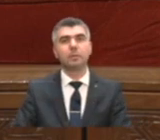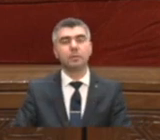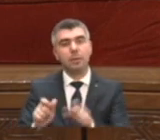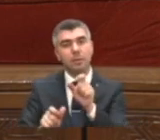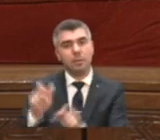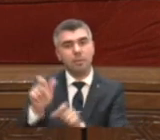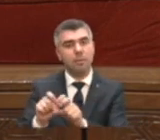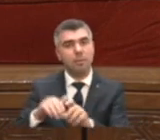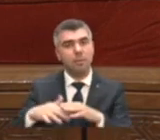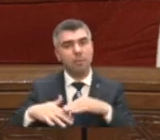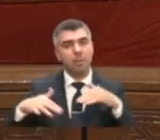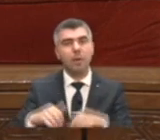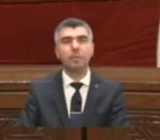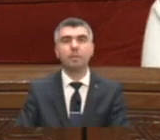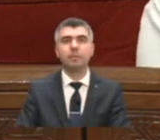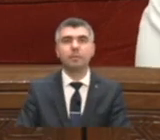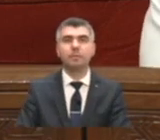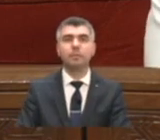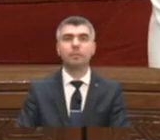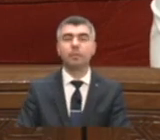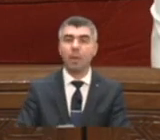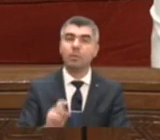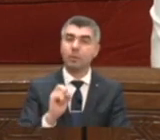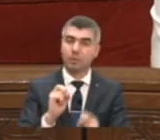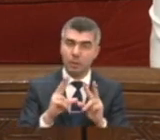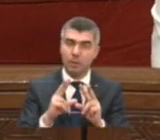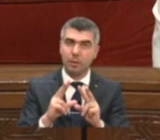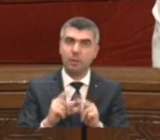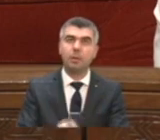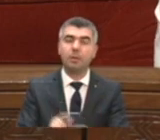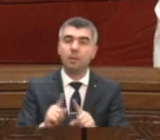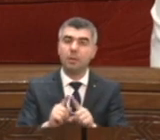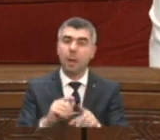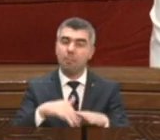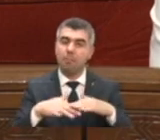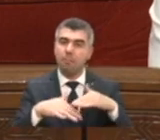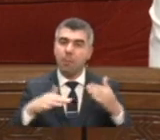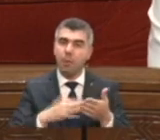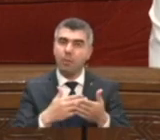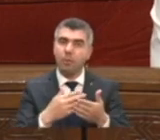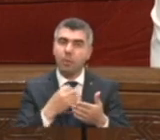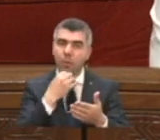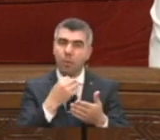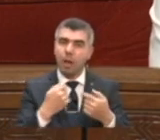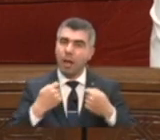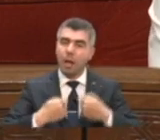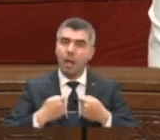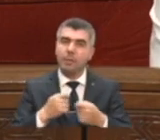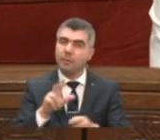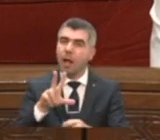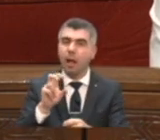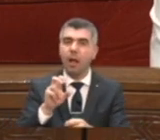النواب على التعقيب ديالكم. انا تنأكد لك سيد النائب بان تنتفهم وقلتيها كرئيسة، تنعرف شنو هو